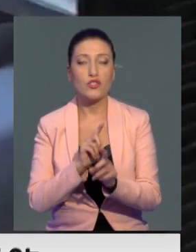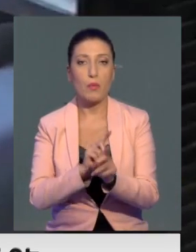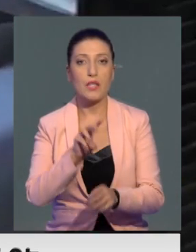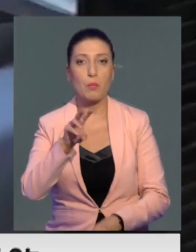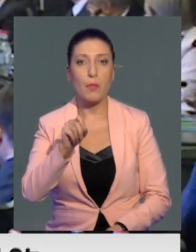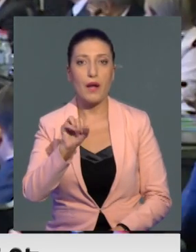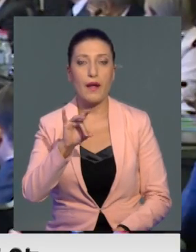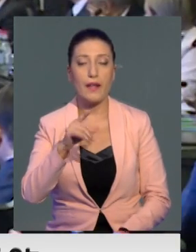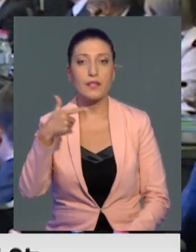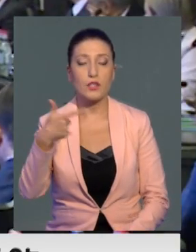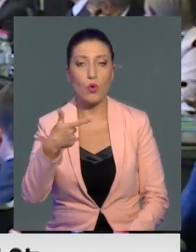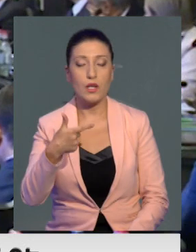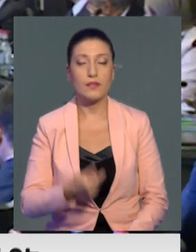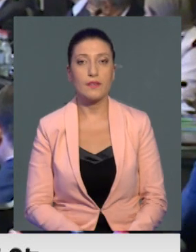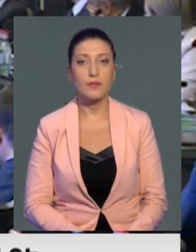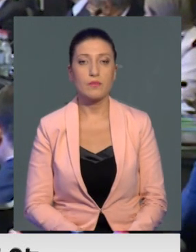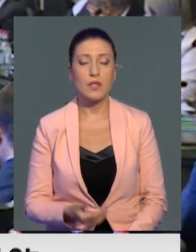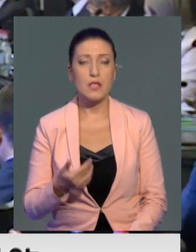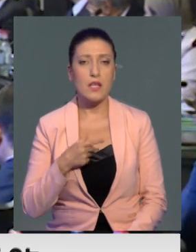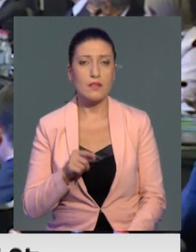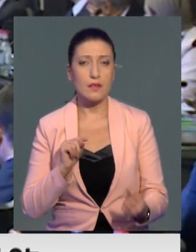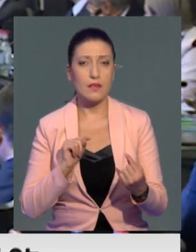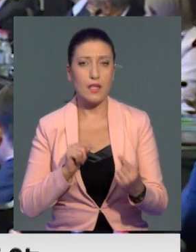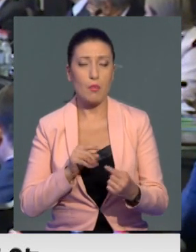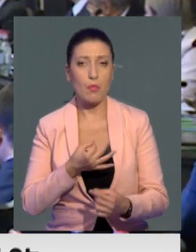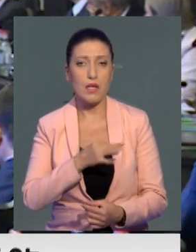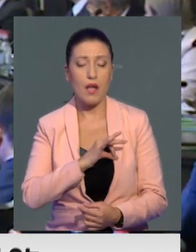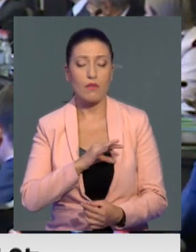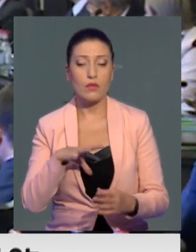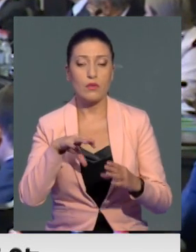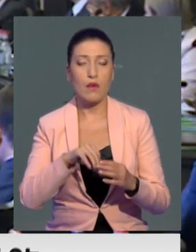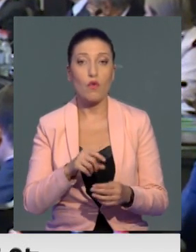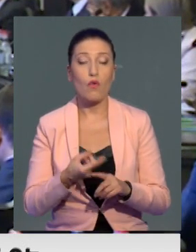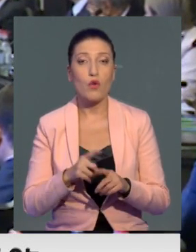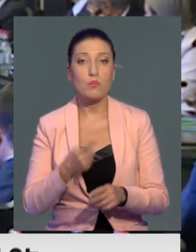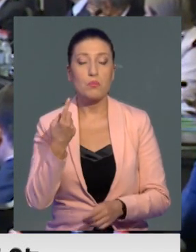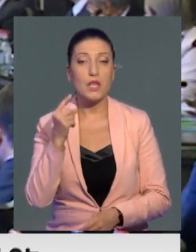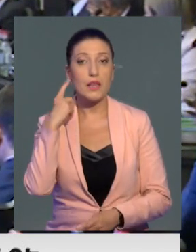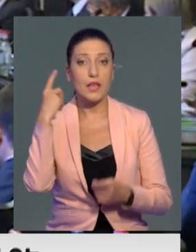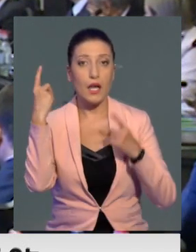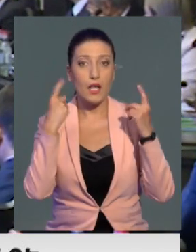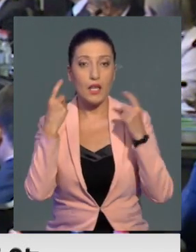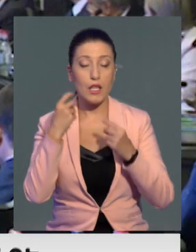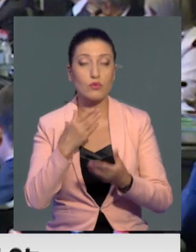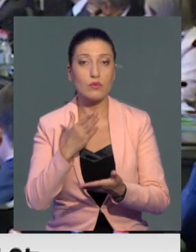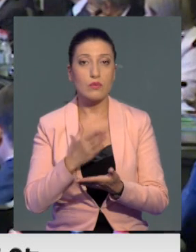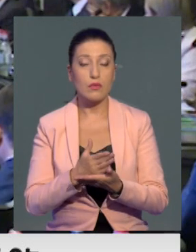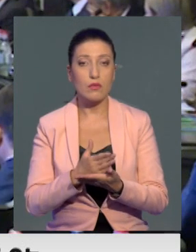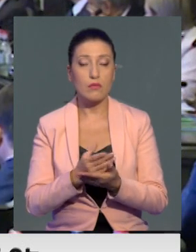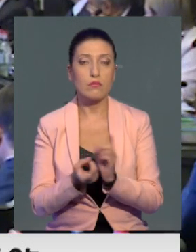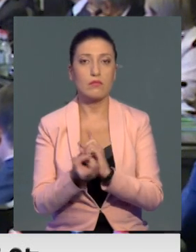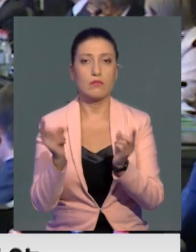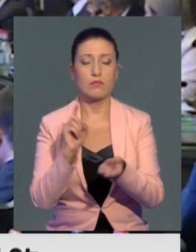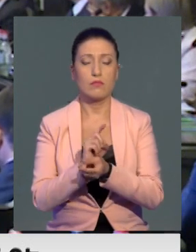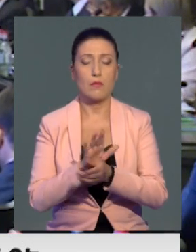Գրիգորյանին։ Կատեգորիկ դեմ եմ, որ իրավակիրառ պրակտիկայում պարզվի, որ մի տեղեկության ստացման պարագայում դառնում է